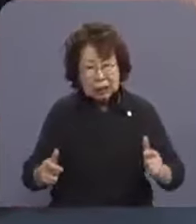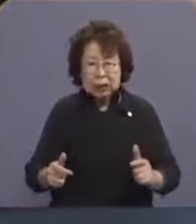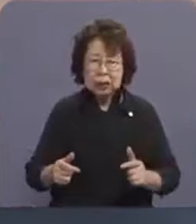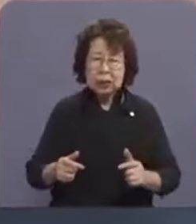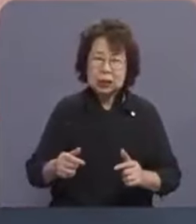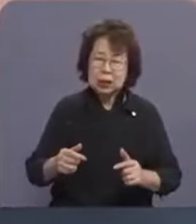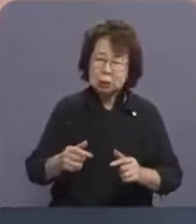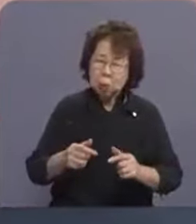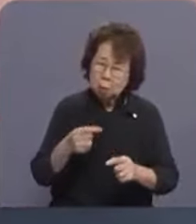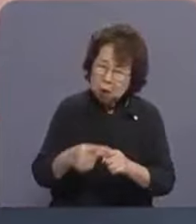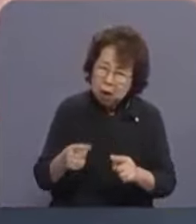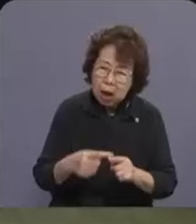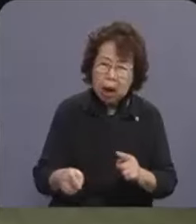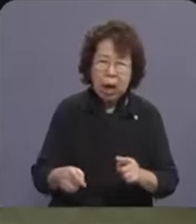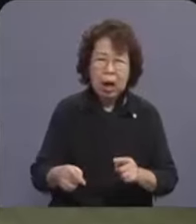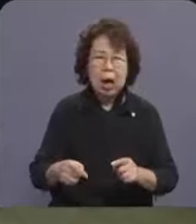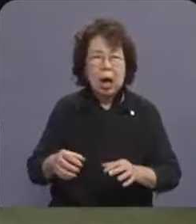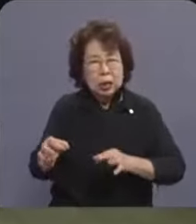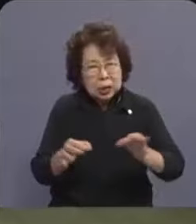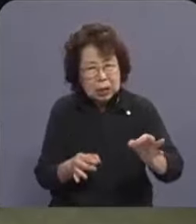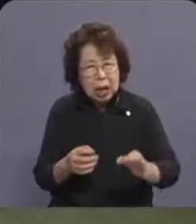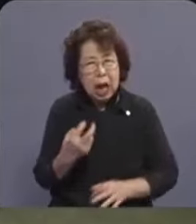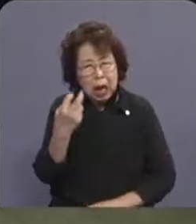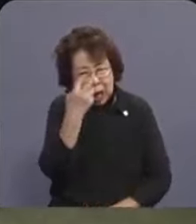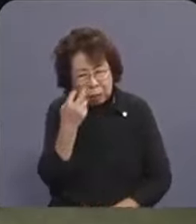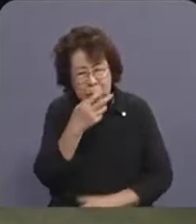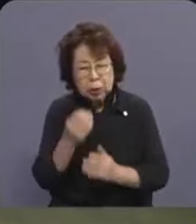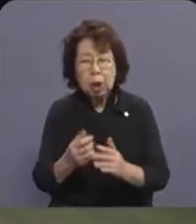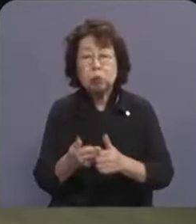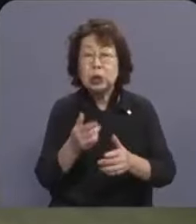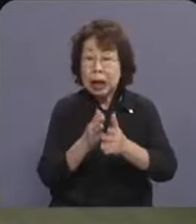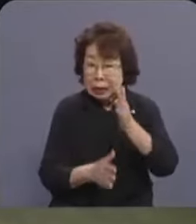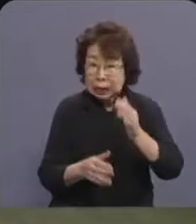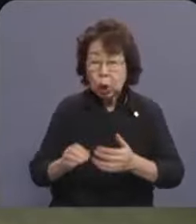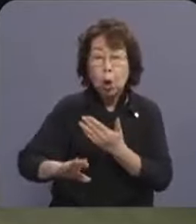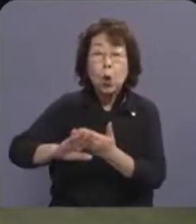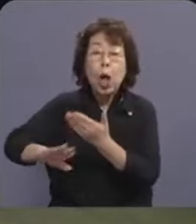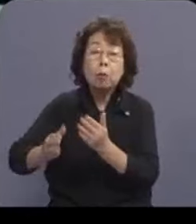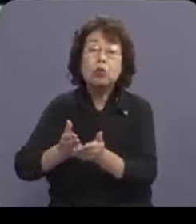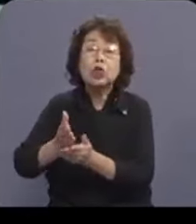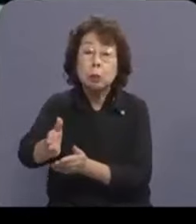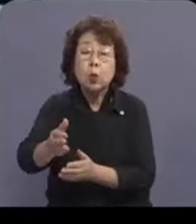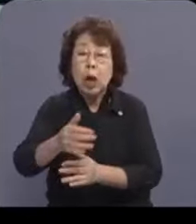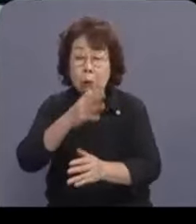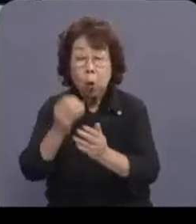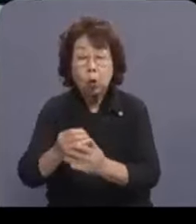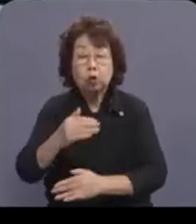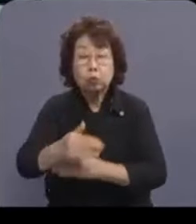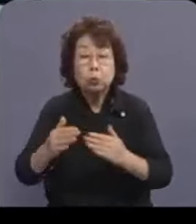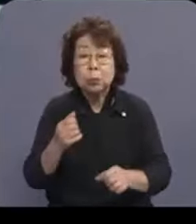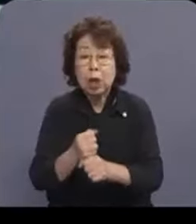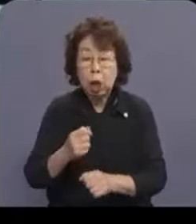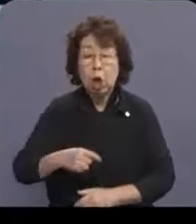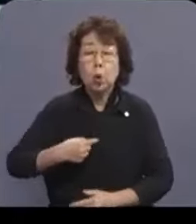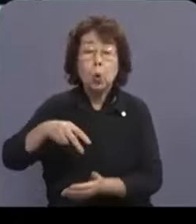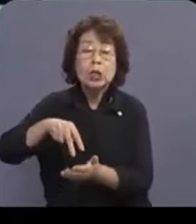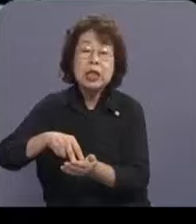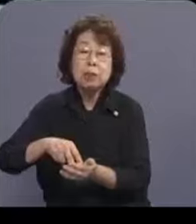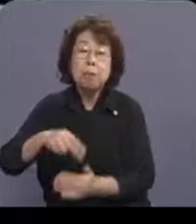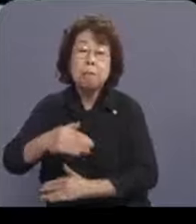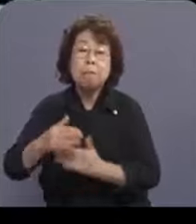상장 평가음 감시 기능은 부산시는 물론이고 외부 전문가들로 구성된 독립국으로